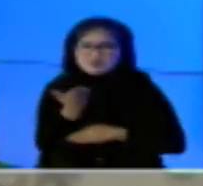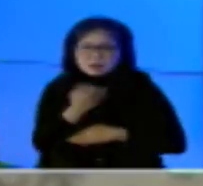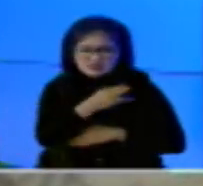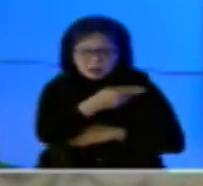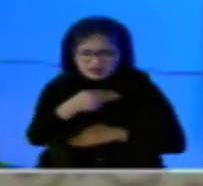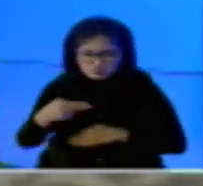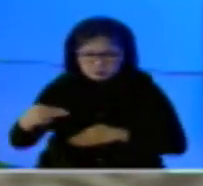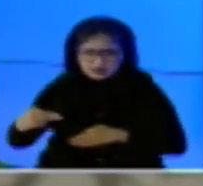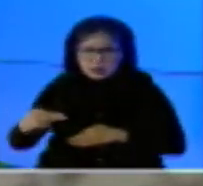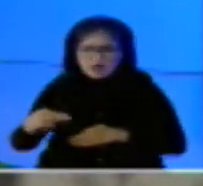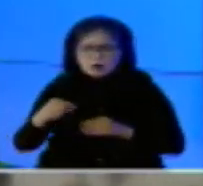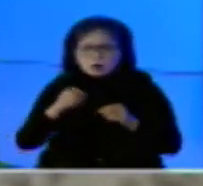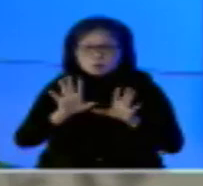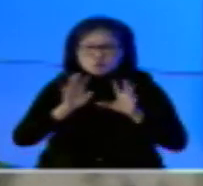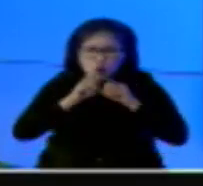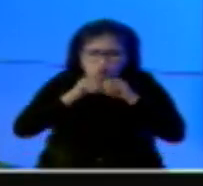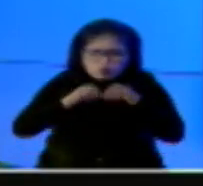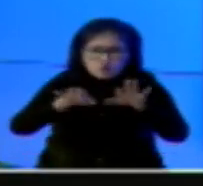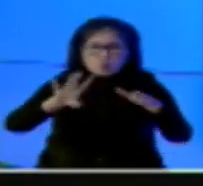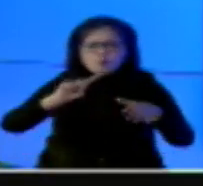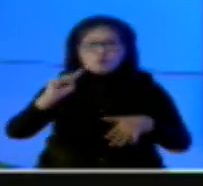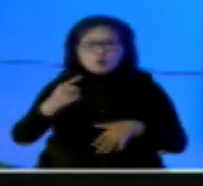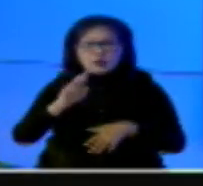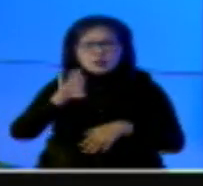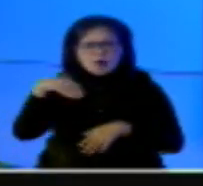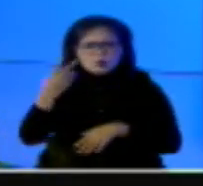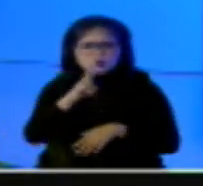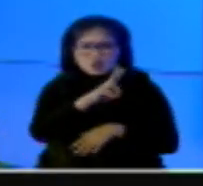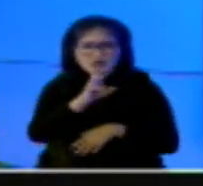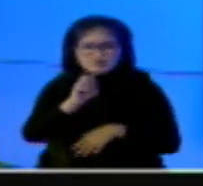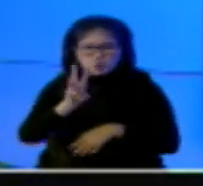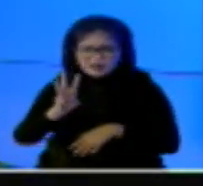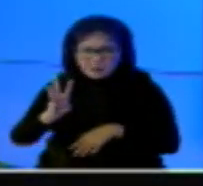diketahui mulai menyebarkan ajaran sesat sejak tahun 2003.